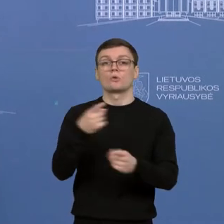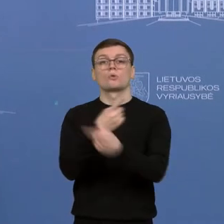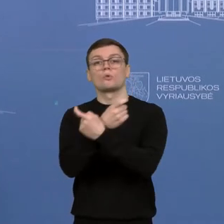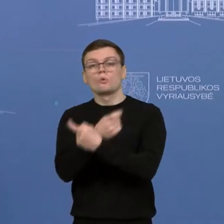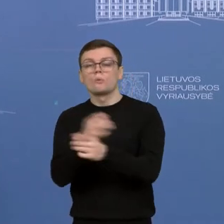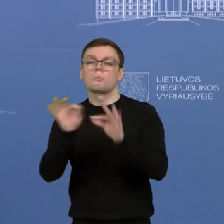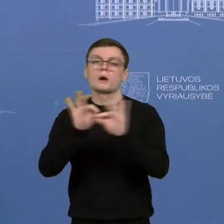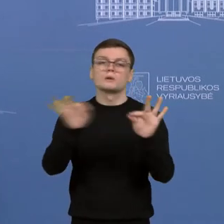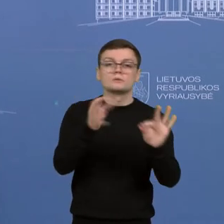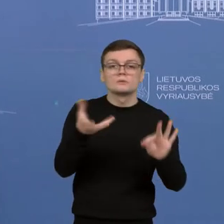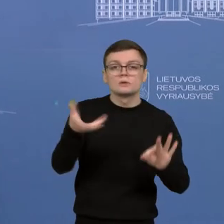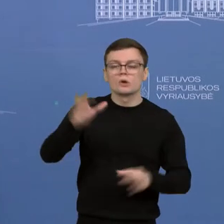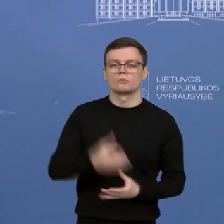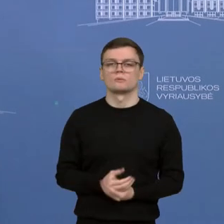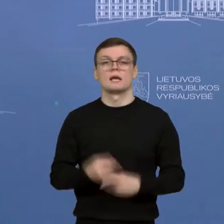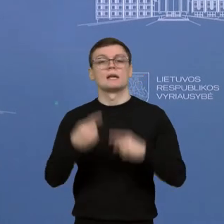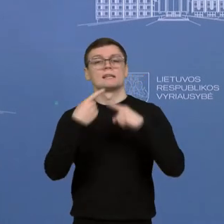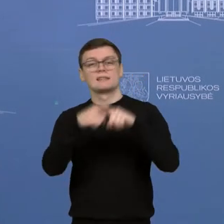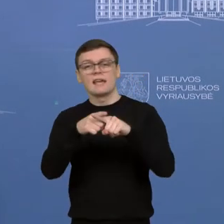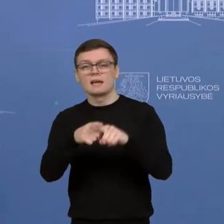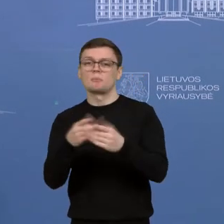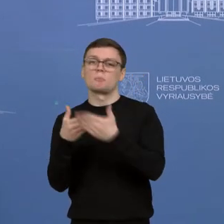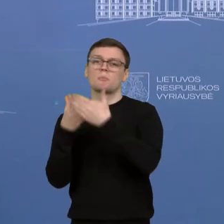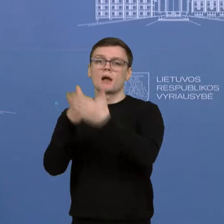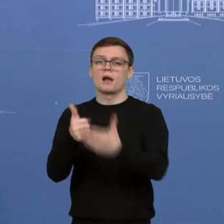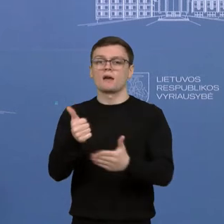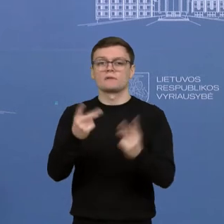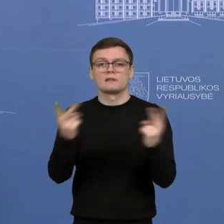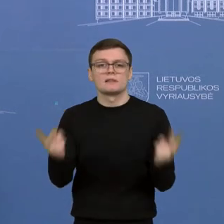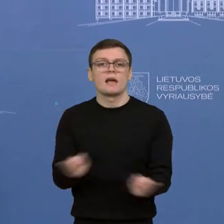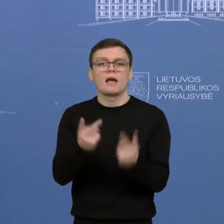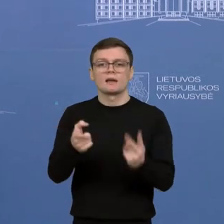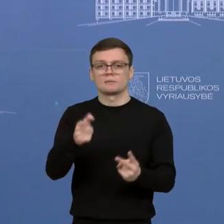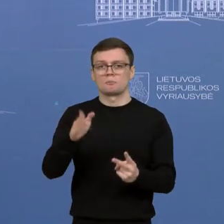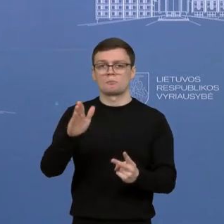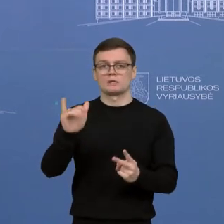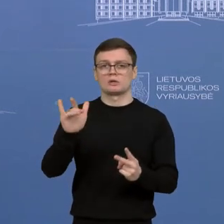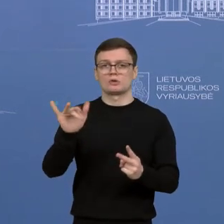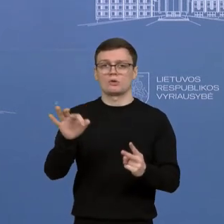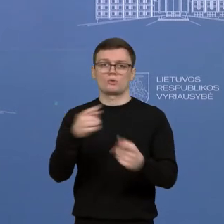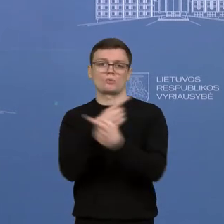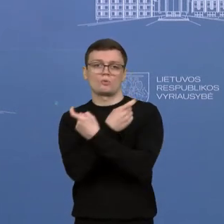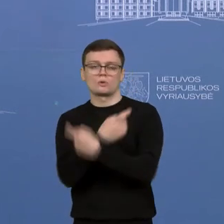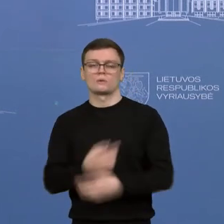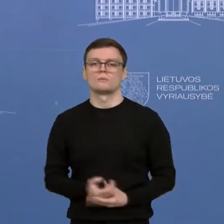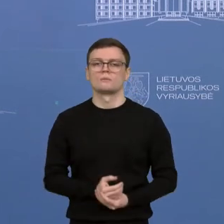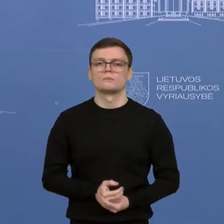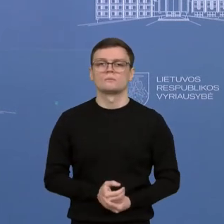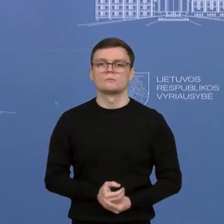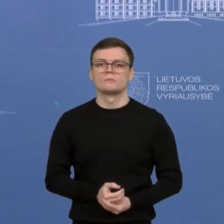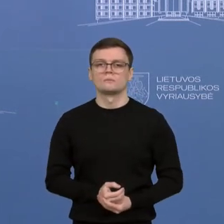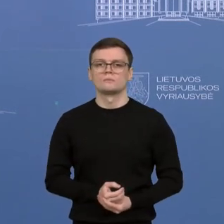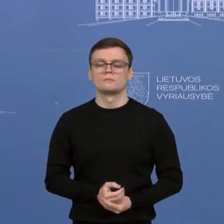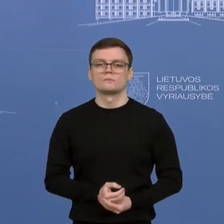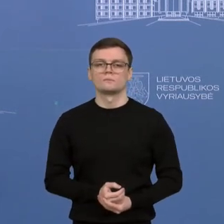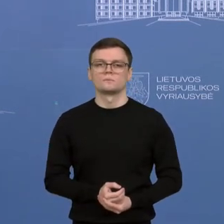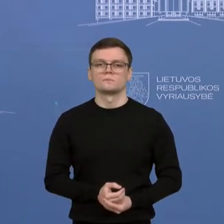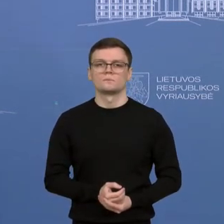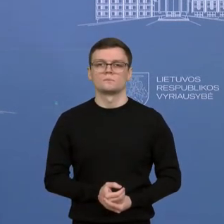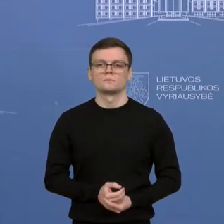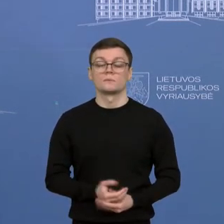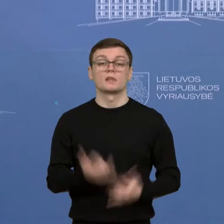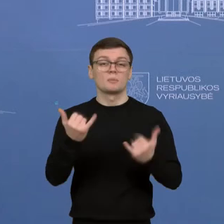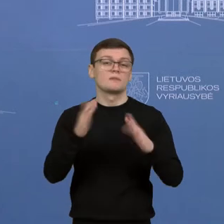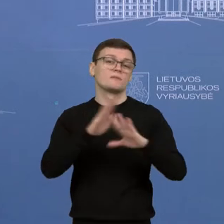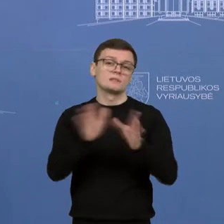parama įrenginiams, kurie būtų pritaikyti deginti prastos kokybės biokūrą, kuris yra ir pigesnis. Tai